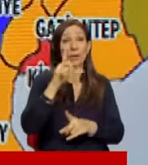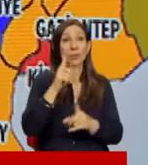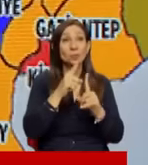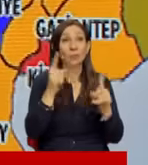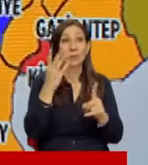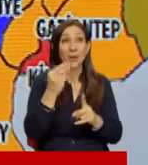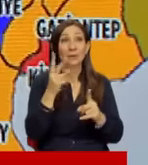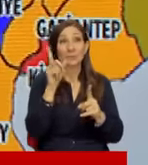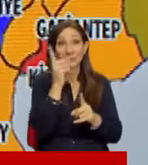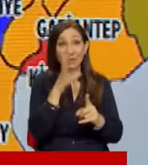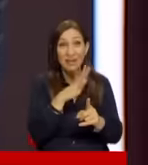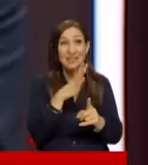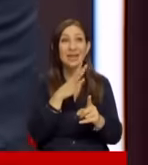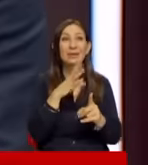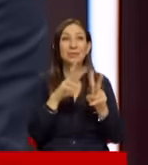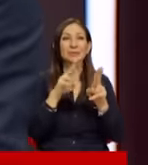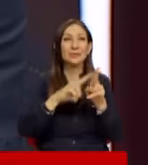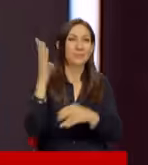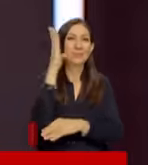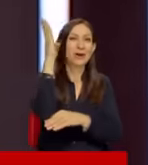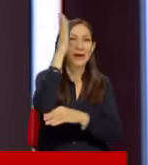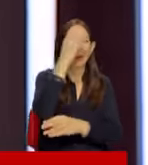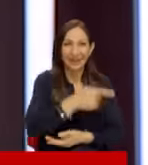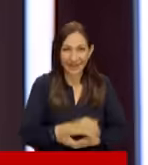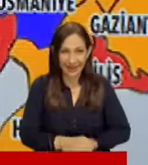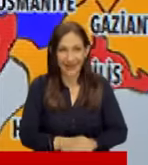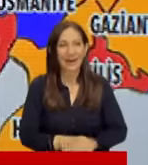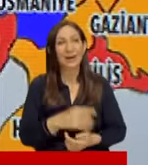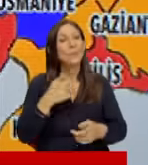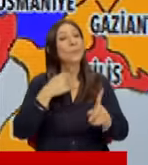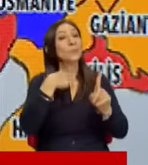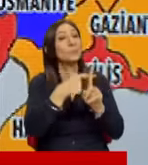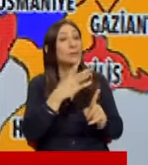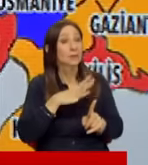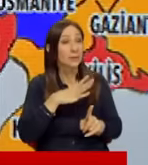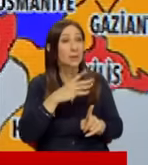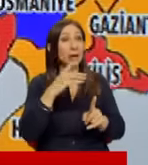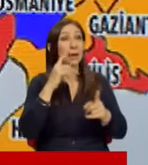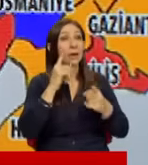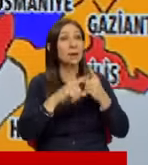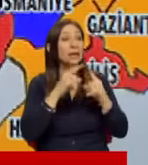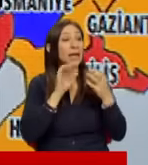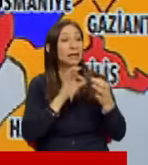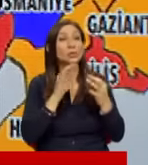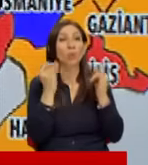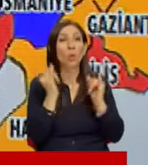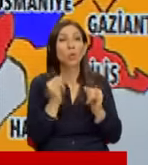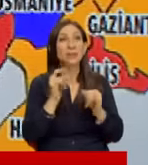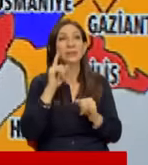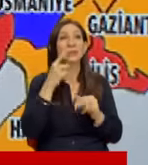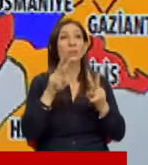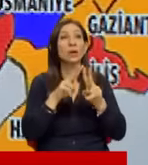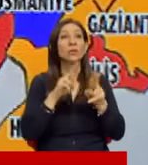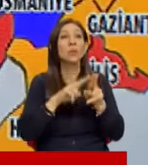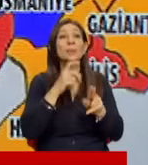bir şey varsa Murat Kurum'un boyudur herhalde. Şunu da eklemek lazım. Bence Murat Kurum'un siyasal iletişimi de çok korkunçtu. Hmm. Yani sadece Murat